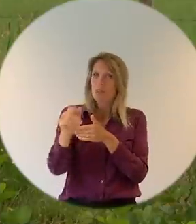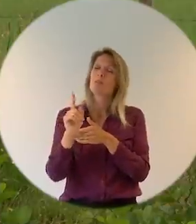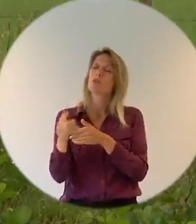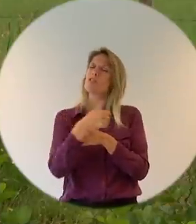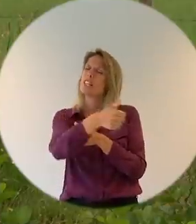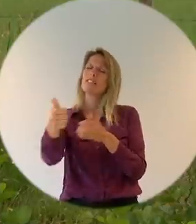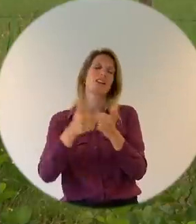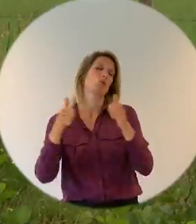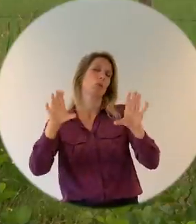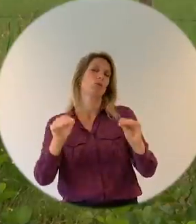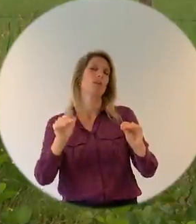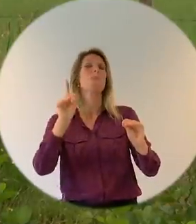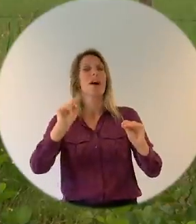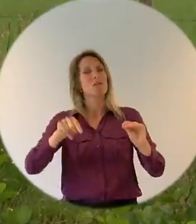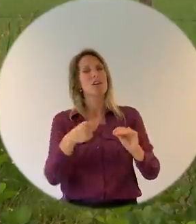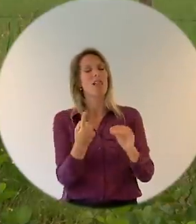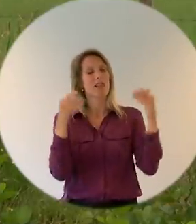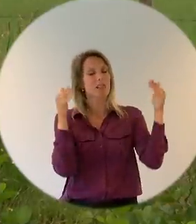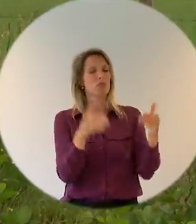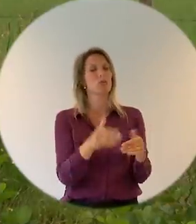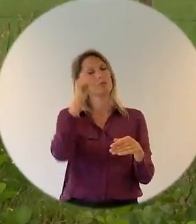doen, vooral voor onze geloofsgenoten.